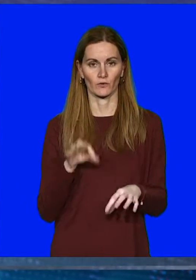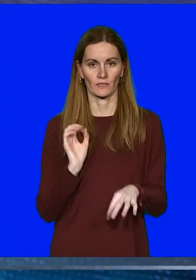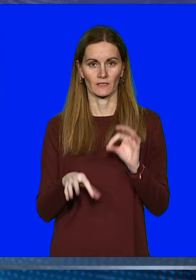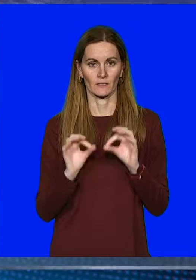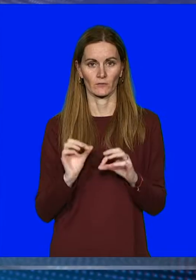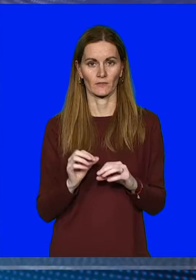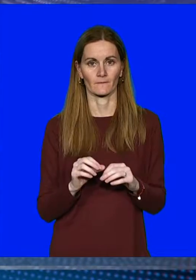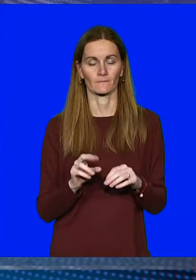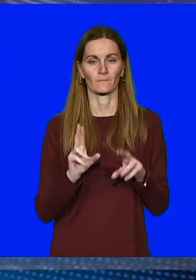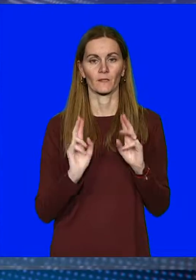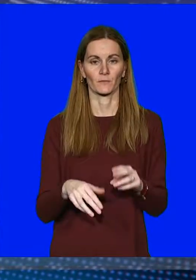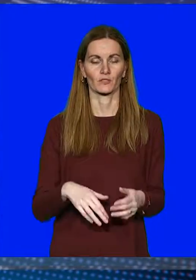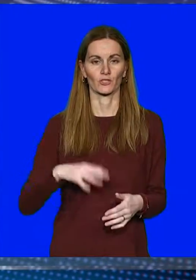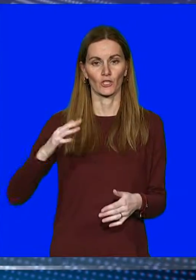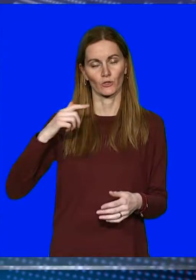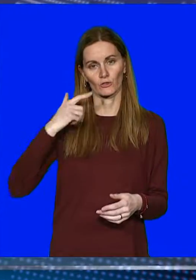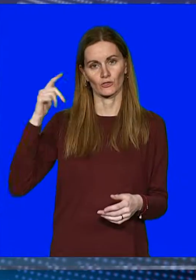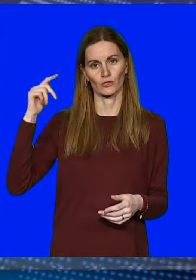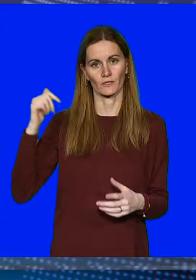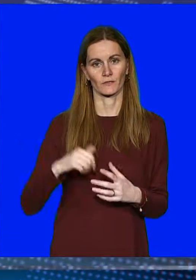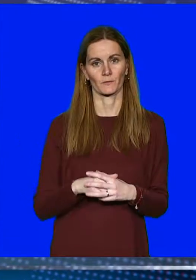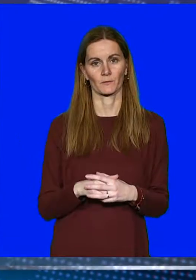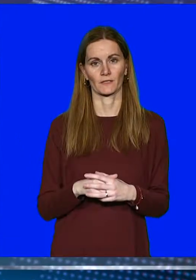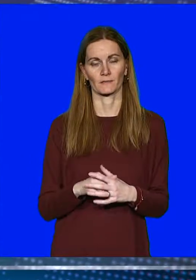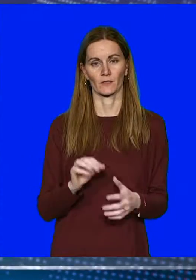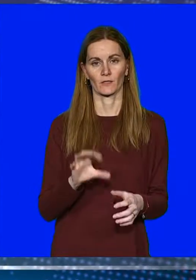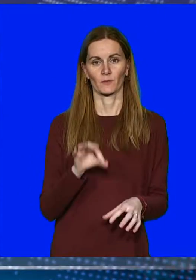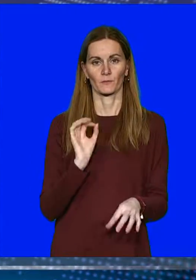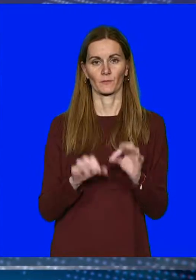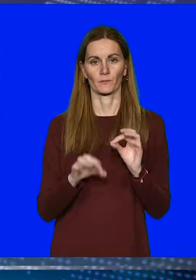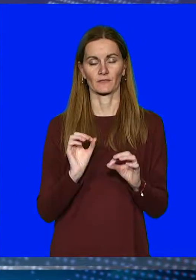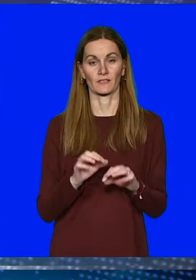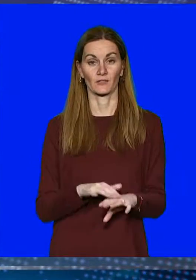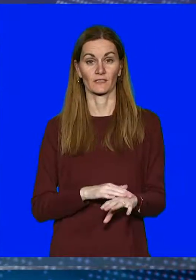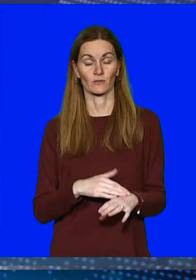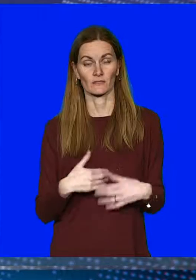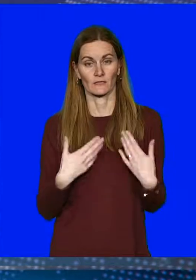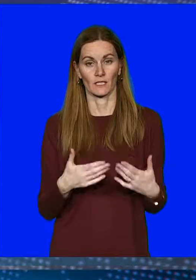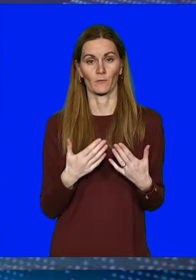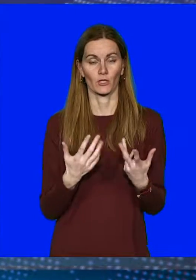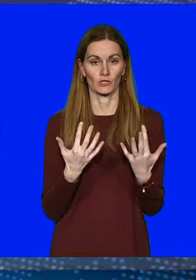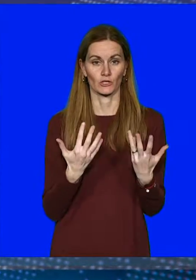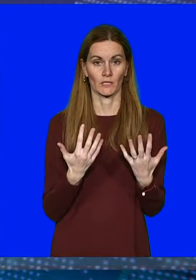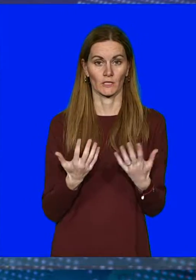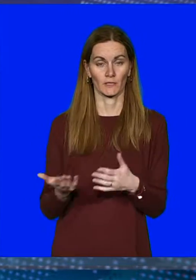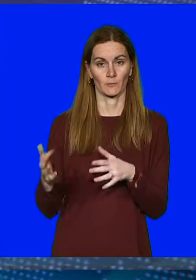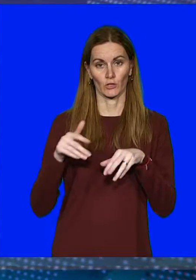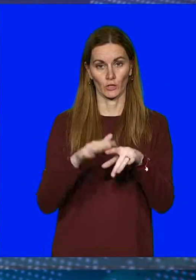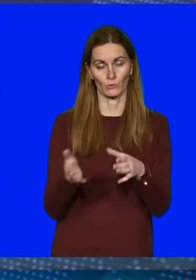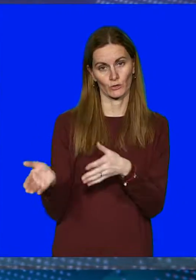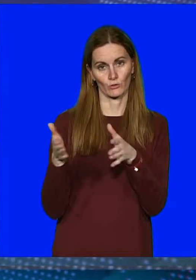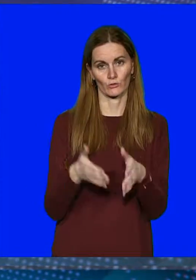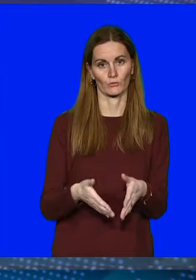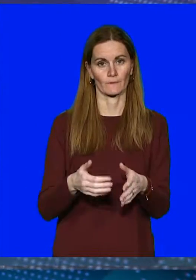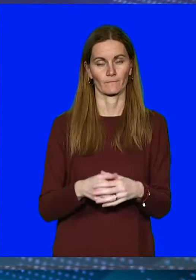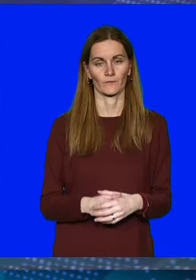trenutak. Bit će još pjesama, mislim da. Sad me ovo više još i potaklo, dirnut sam stvarno pažnjom i brojem ljudi koji